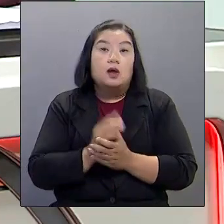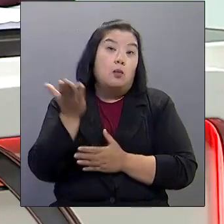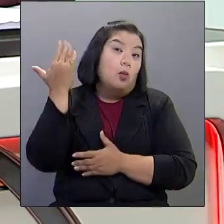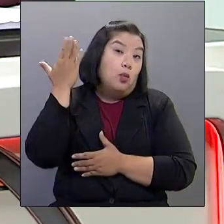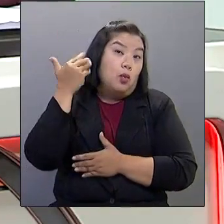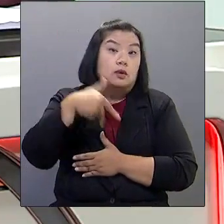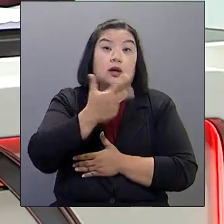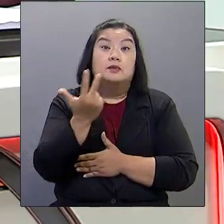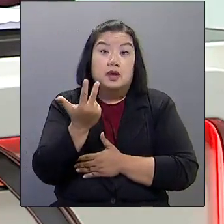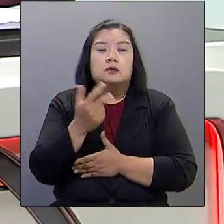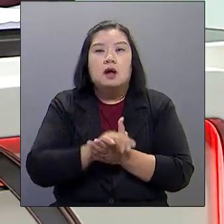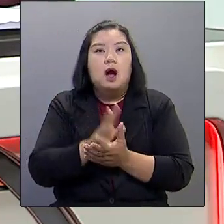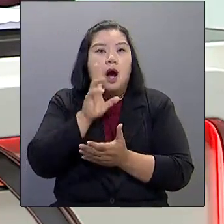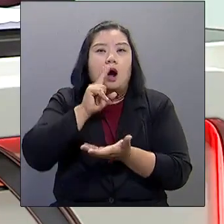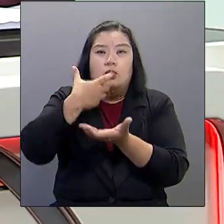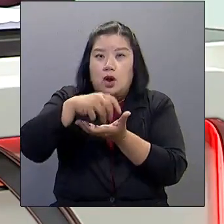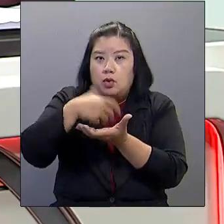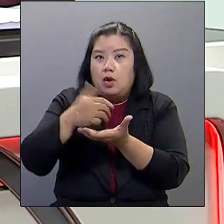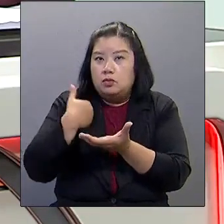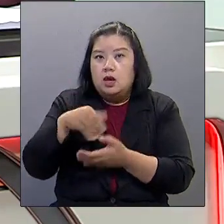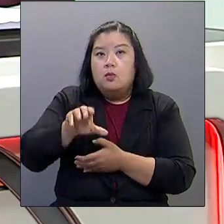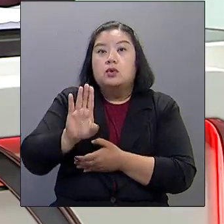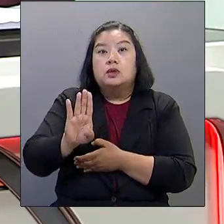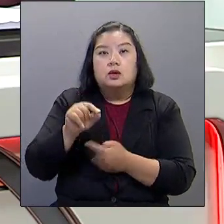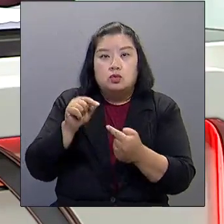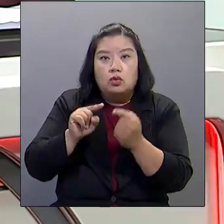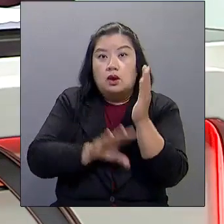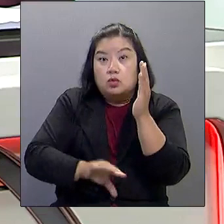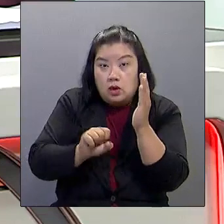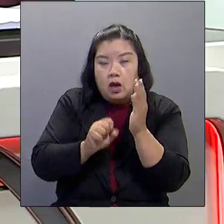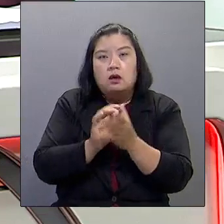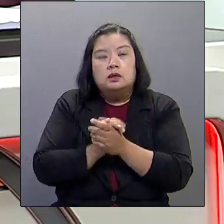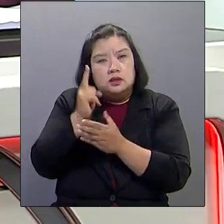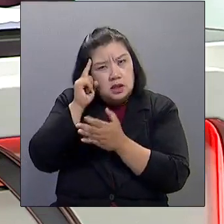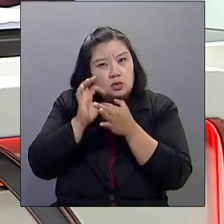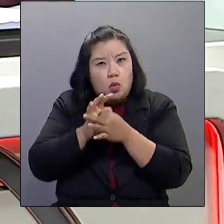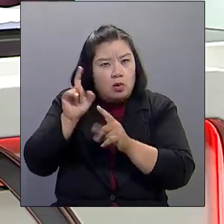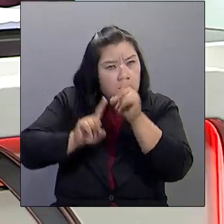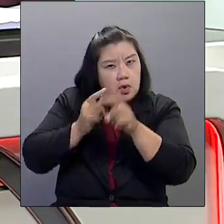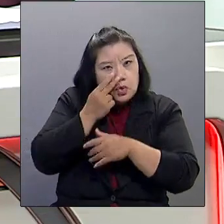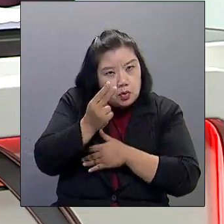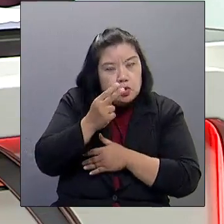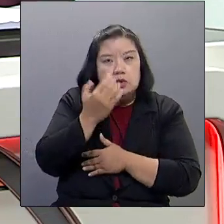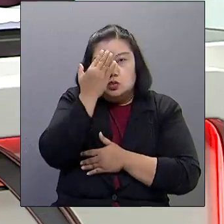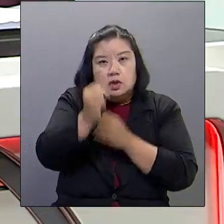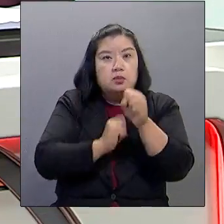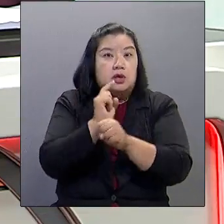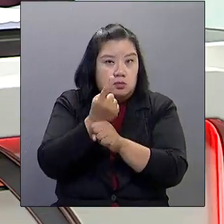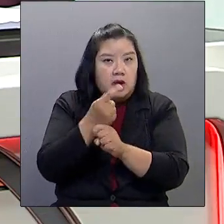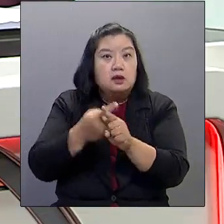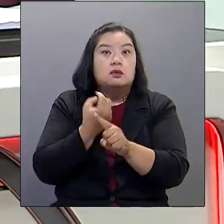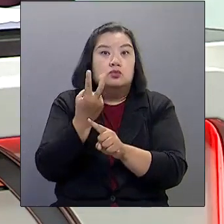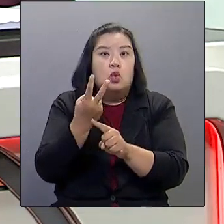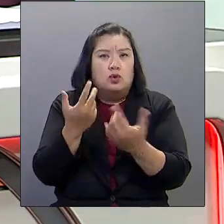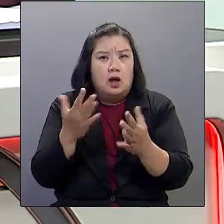จะนำเสนอนะคะว่ามีการประเมินของบรรดาภาคธุรกิจที่หาดใหญ่ที่ประเมินว่ายังไงซะปีใหม่ปีนี้น่าจะกลับมาคึกคักแล้วนะคะจ